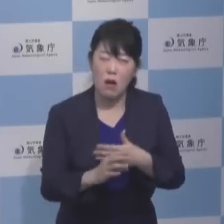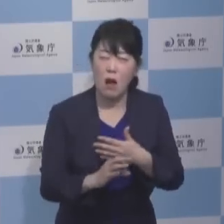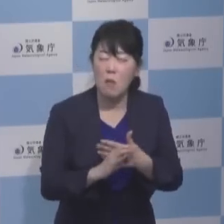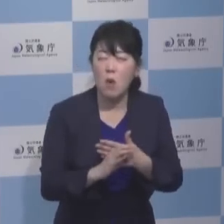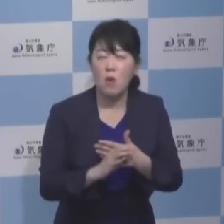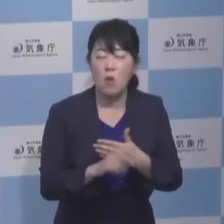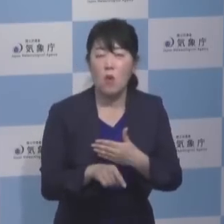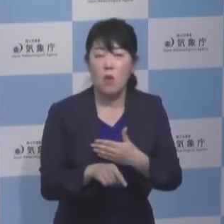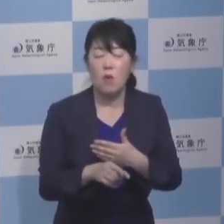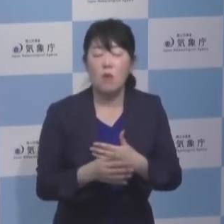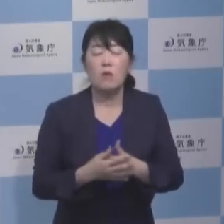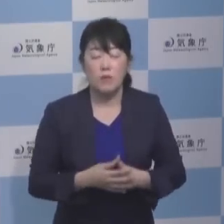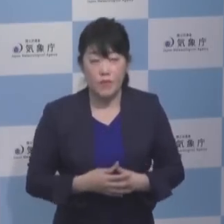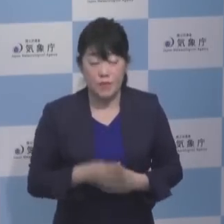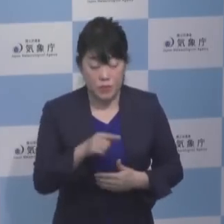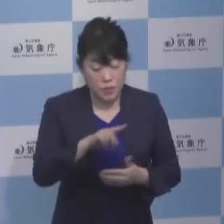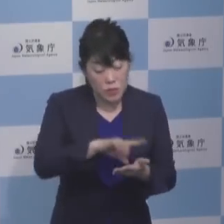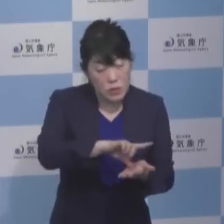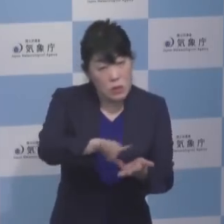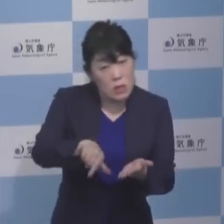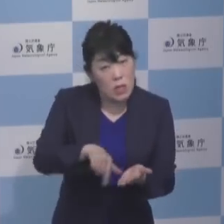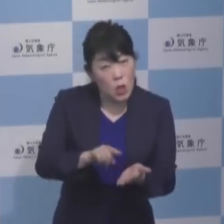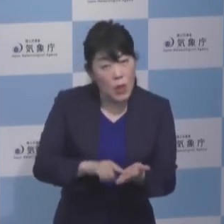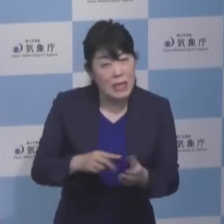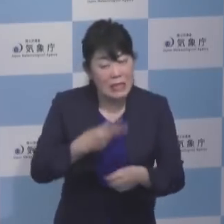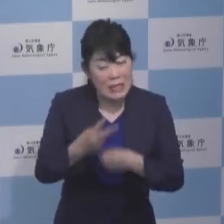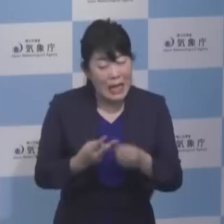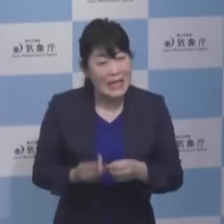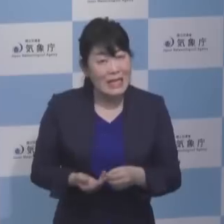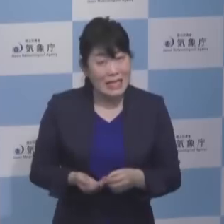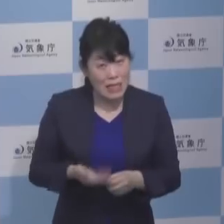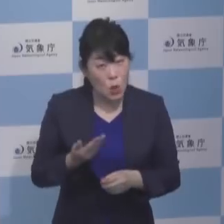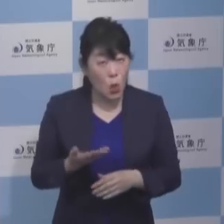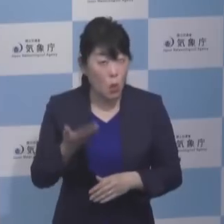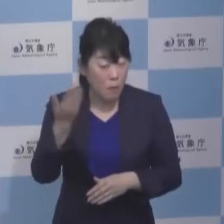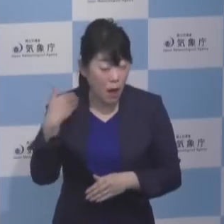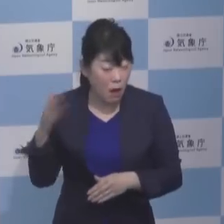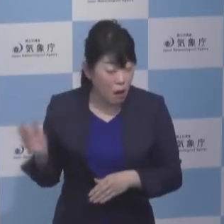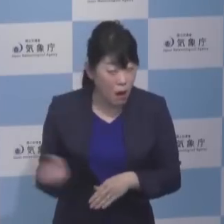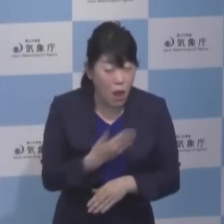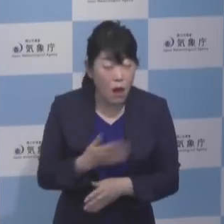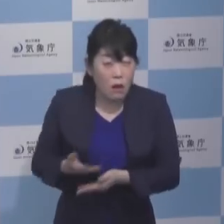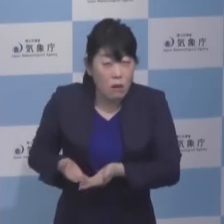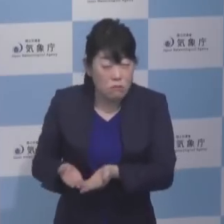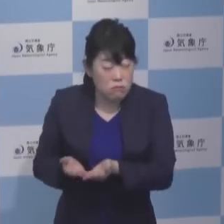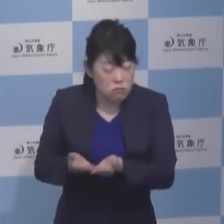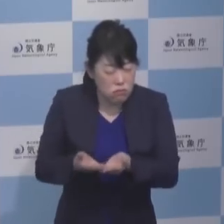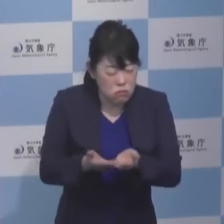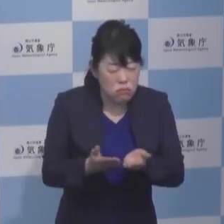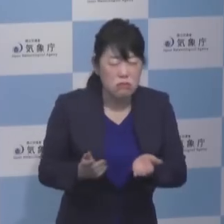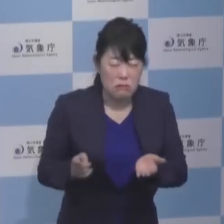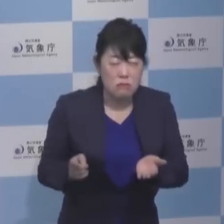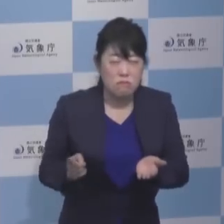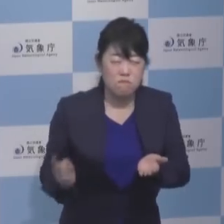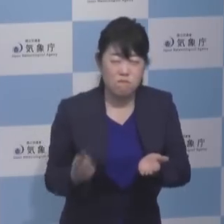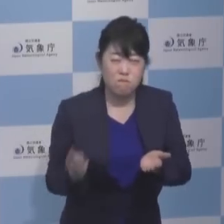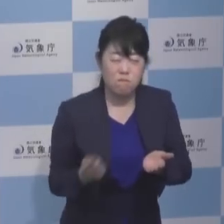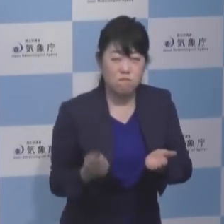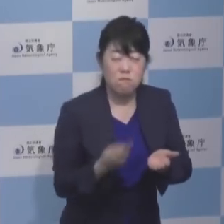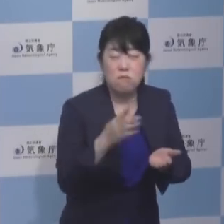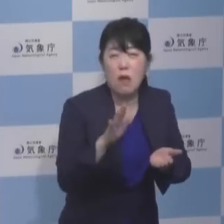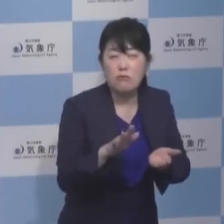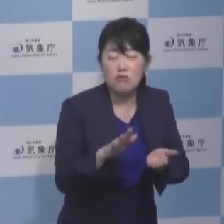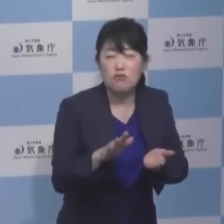またこの地域では2年以上地震活動が続いており当面継続すると考えられます